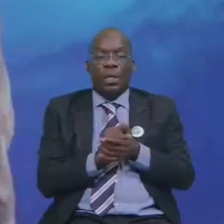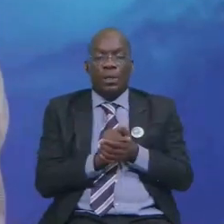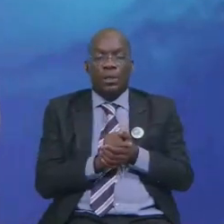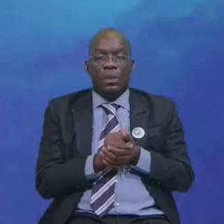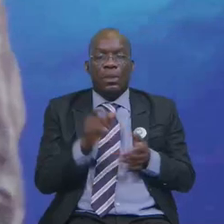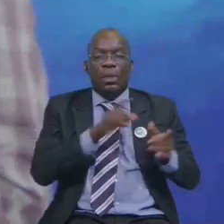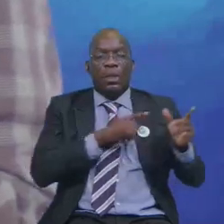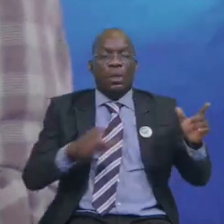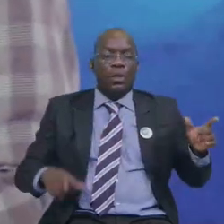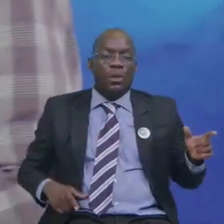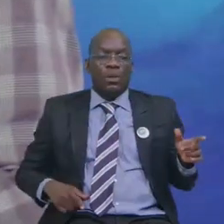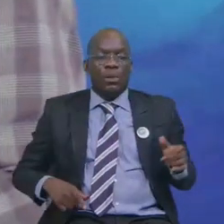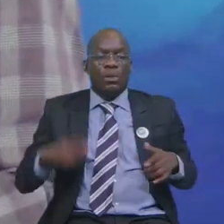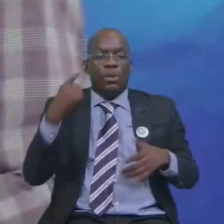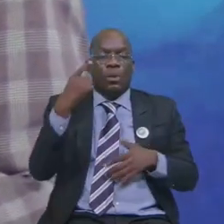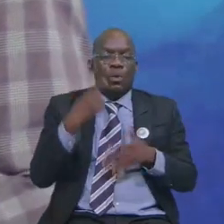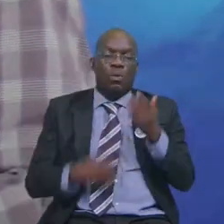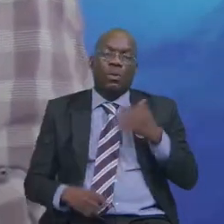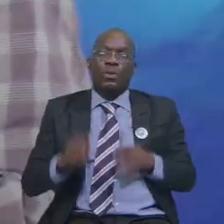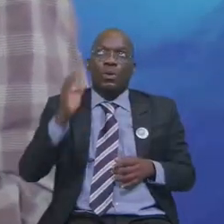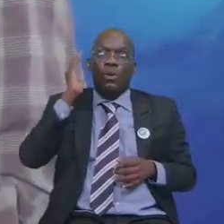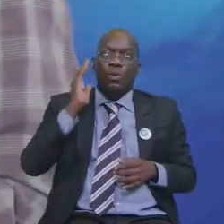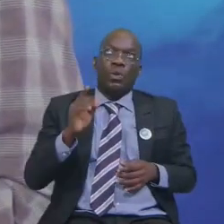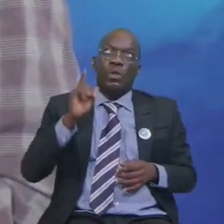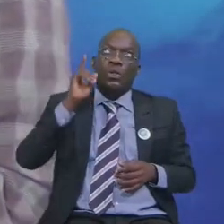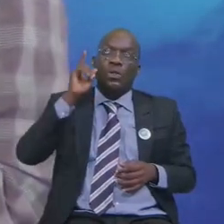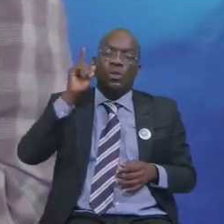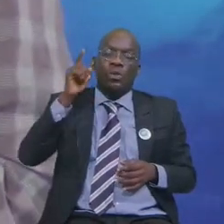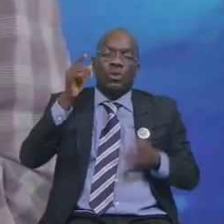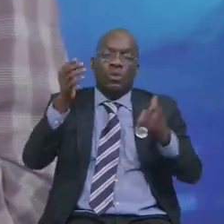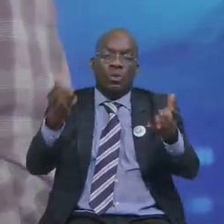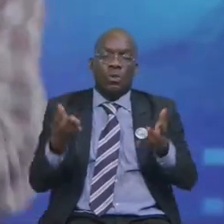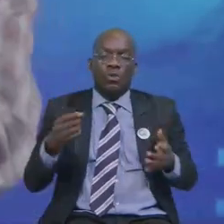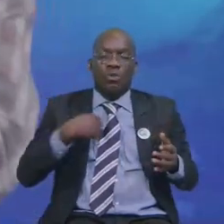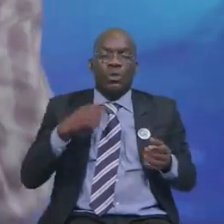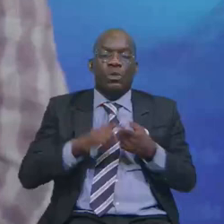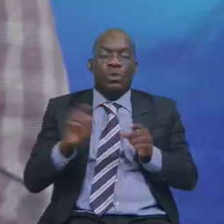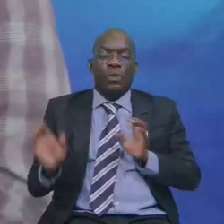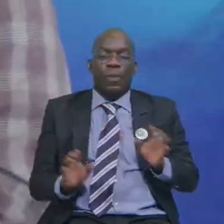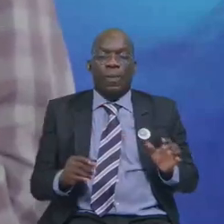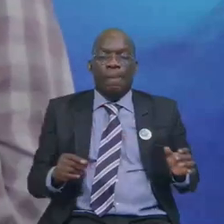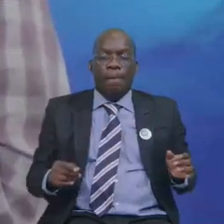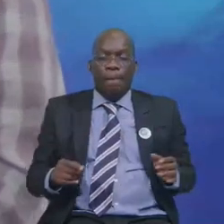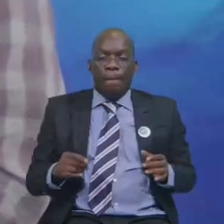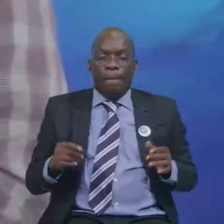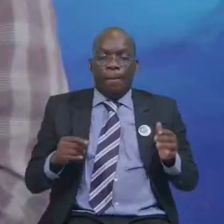saisis des fois et du Seigneur que veux-tu que je fasse ça c'est solde